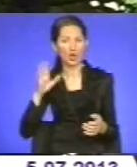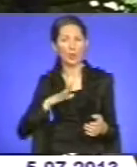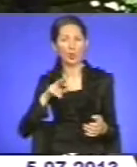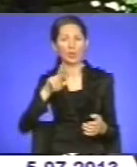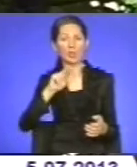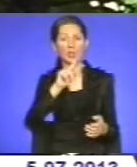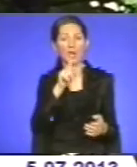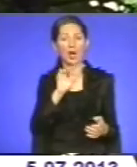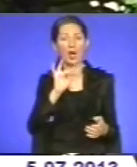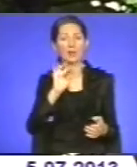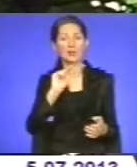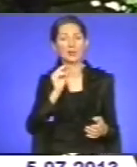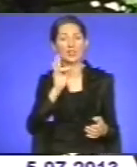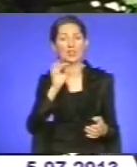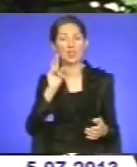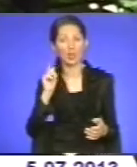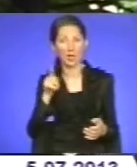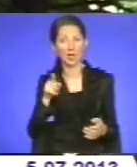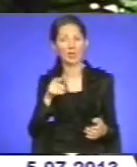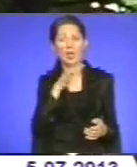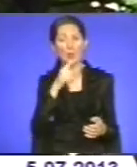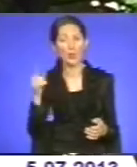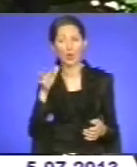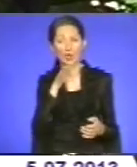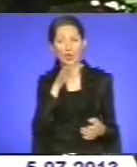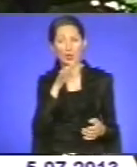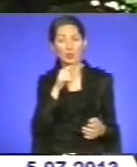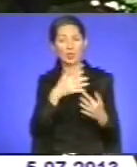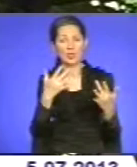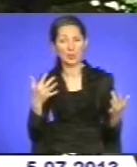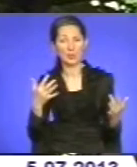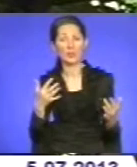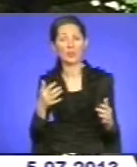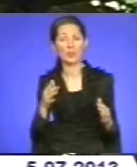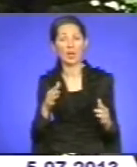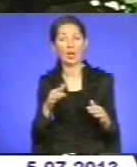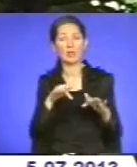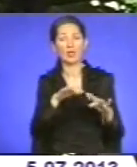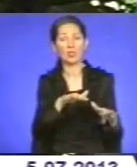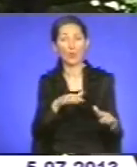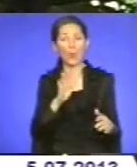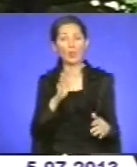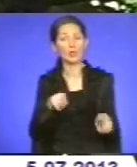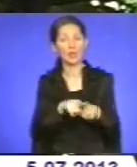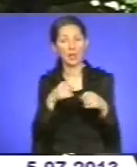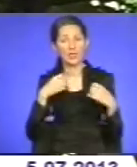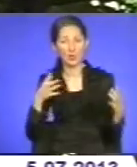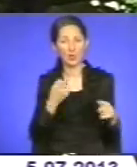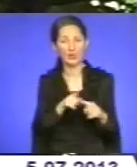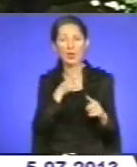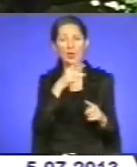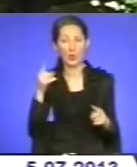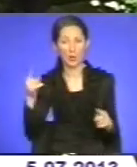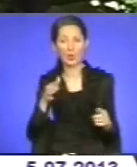цей період часу за різними течіями було таке свято, але кажуть, що саме у цей період десь сезон купання на